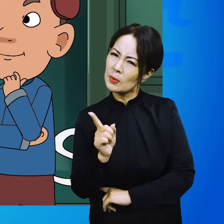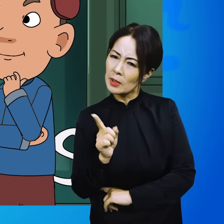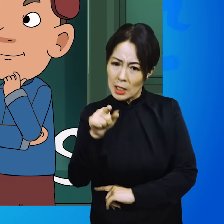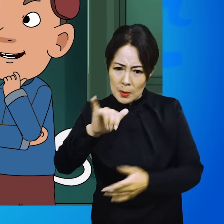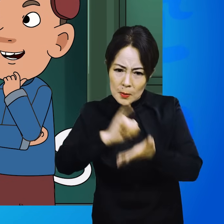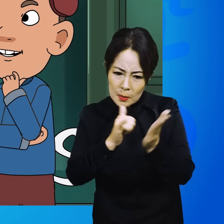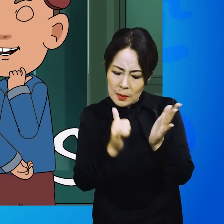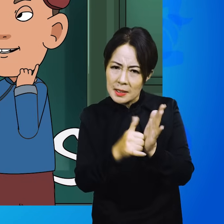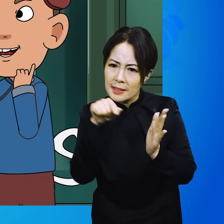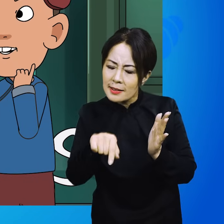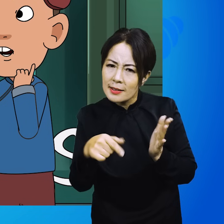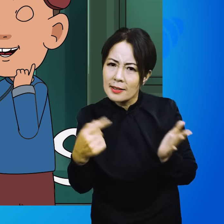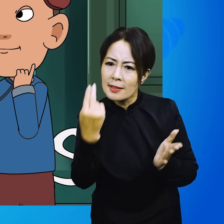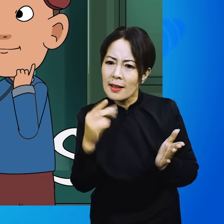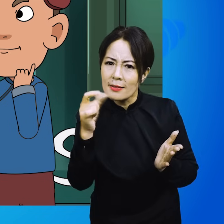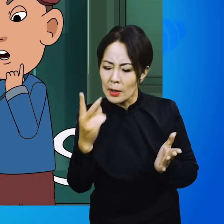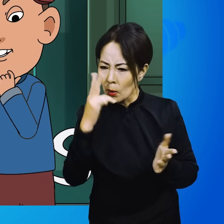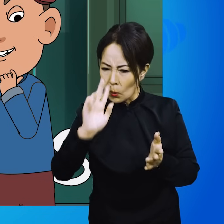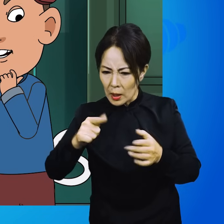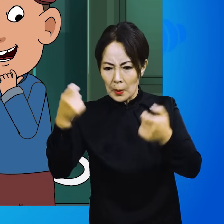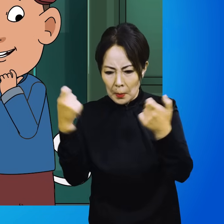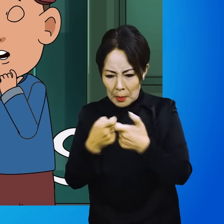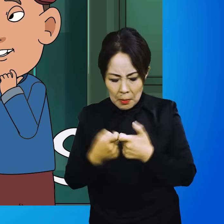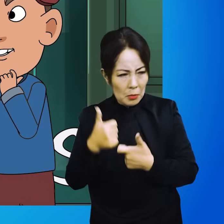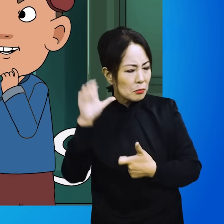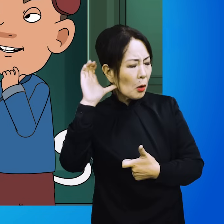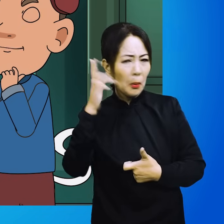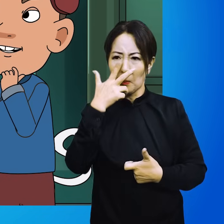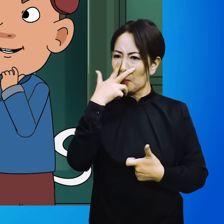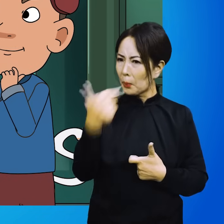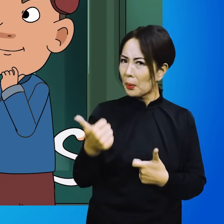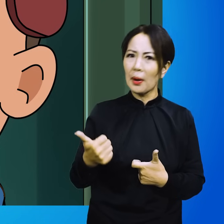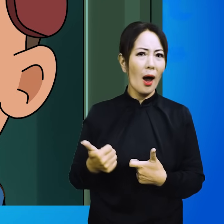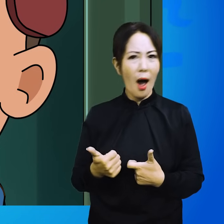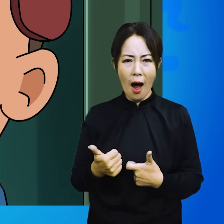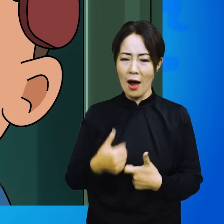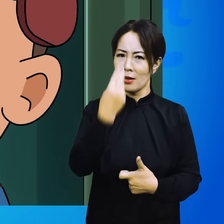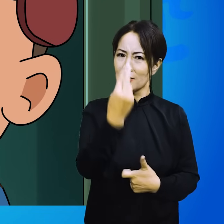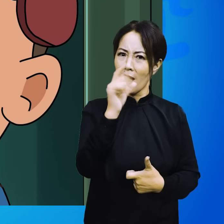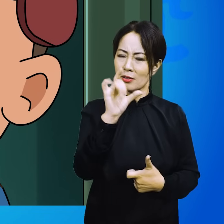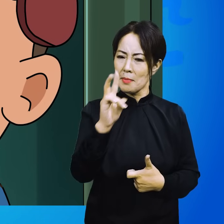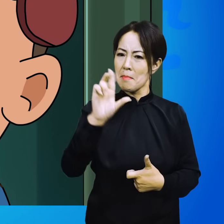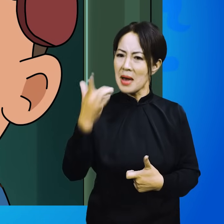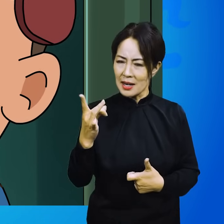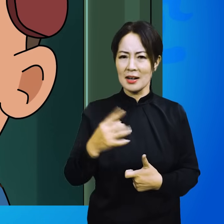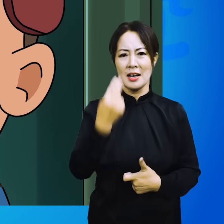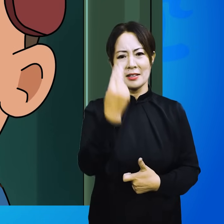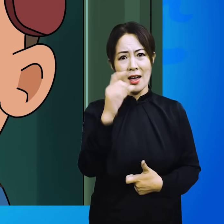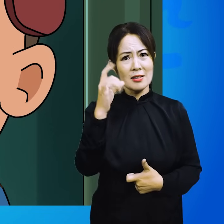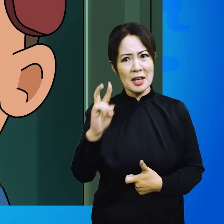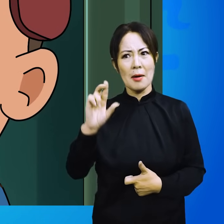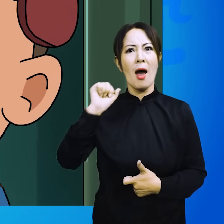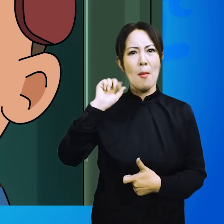Юу н энэ цэцэн гэдэг үг болгонд айгүй гоё сонсогддгийм байна шүү. Цэцэн бэр, цэцэн